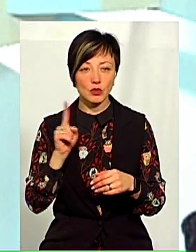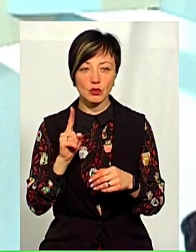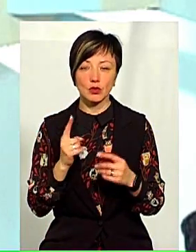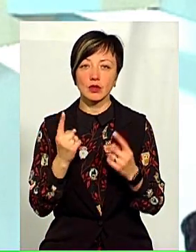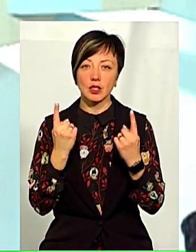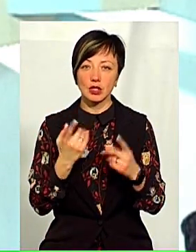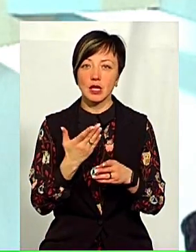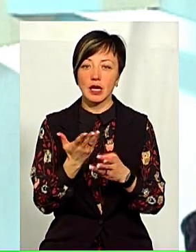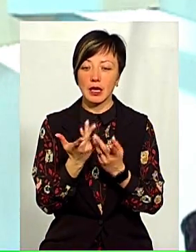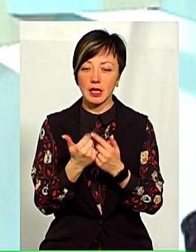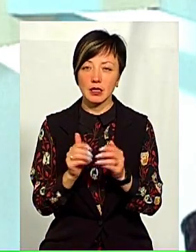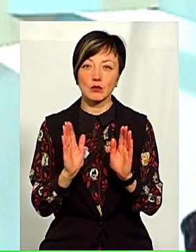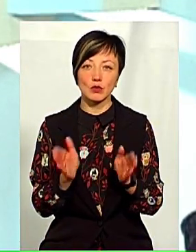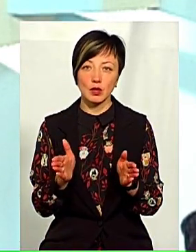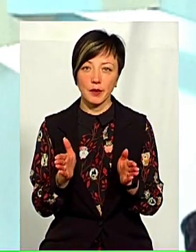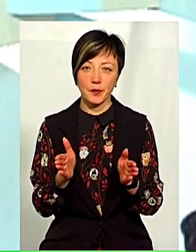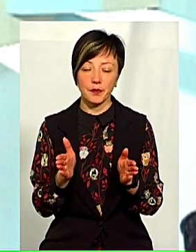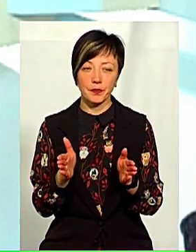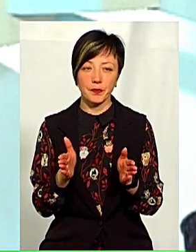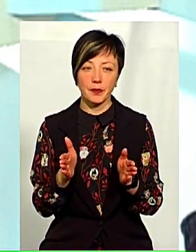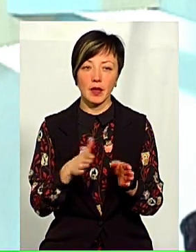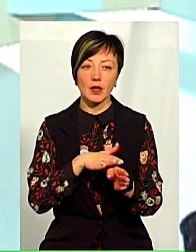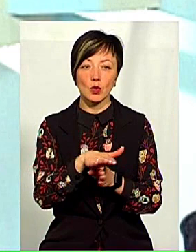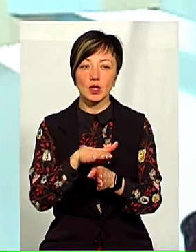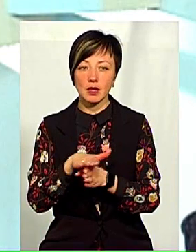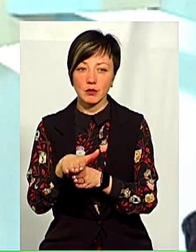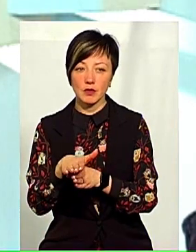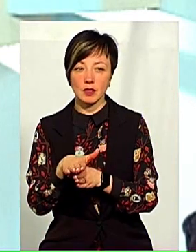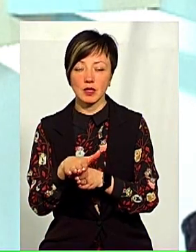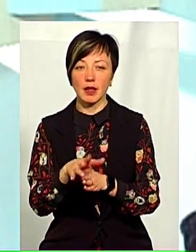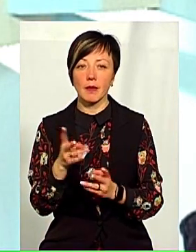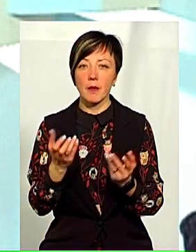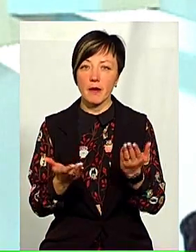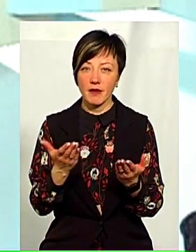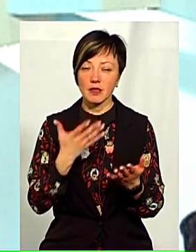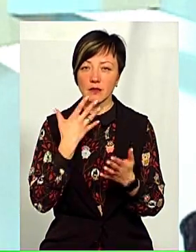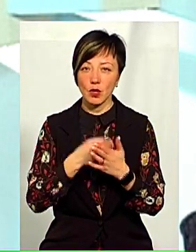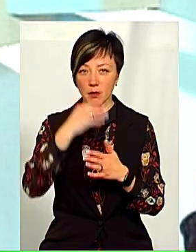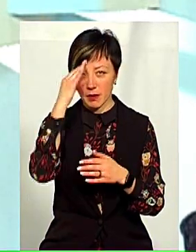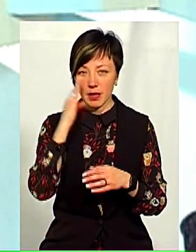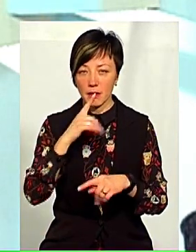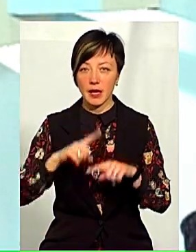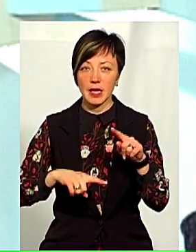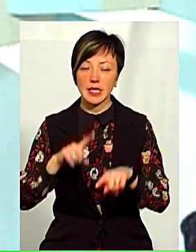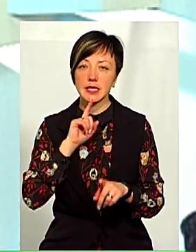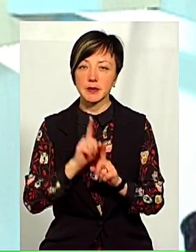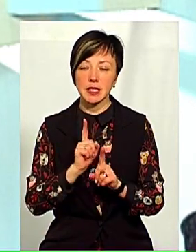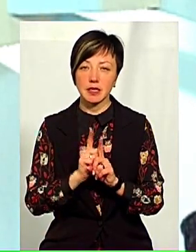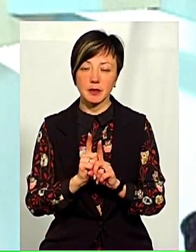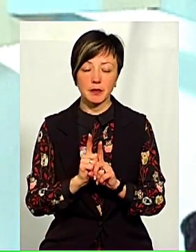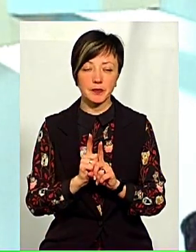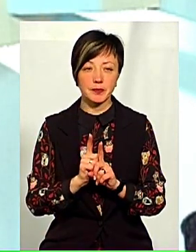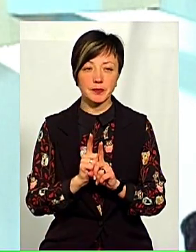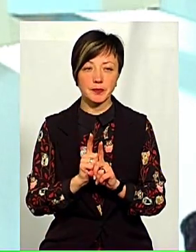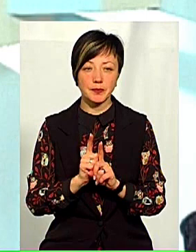їх кількість буде і дотримуватись, і виконувати. І, напевно, що і своїм батькам, рідним, сестрам